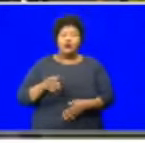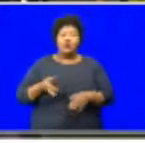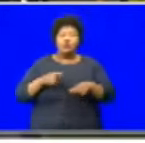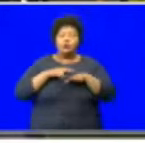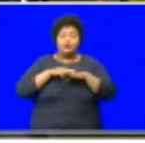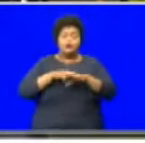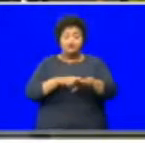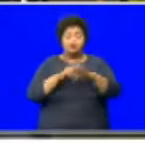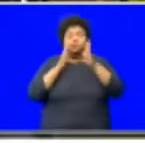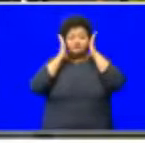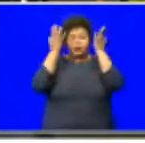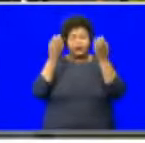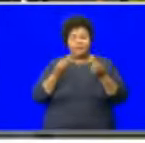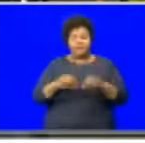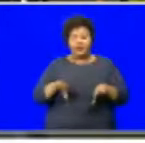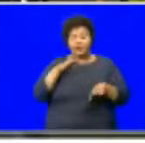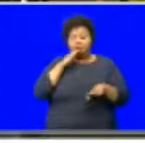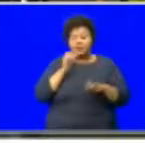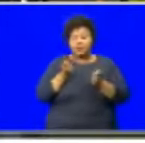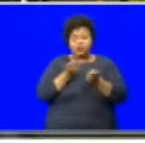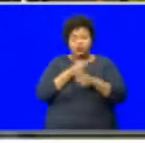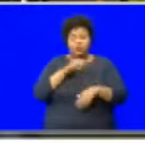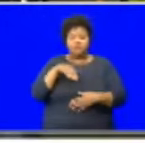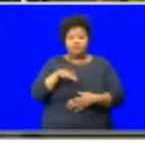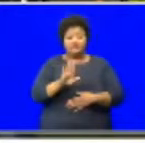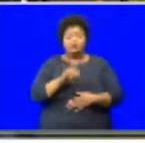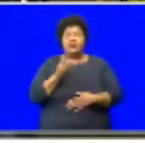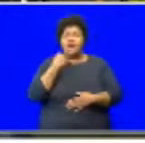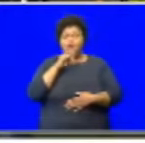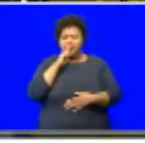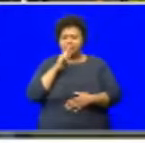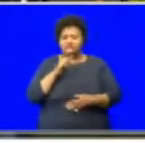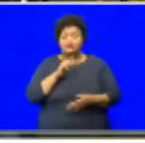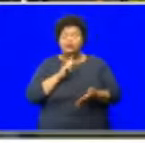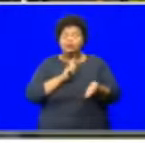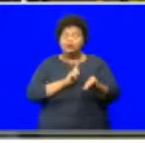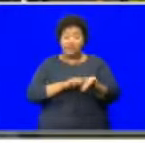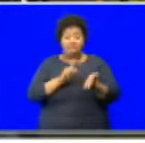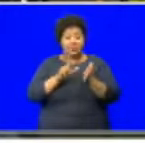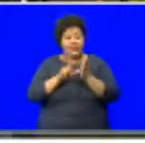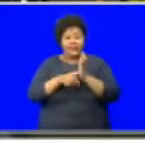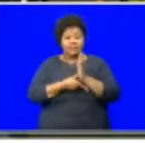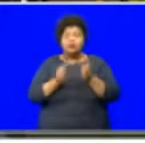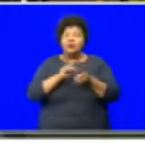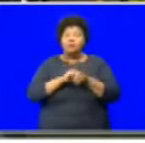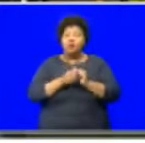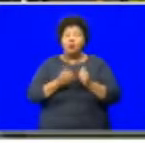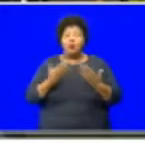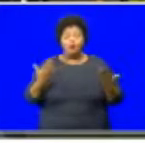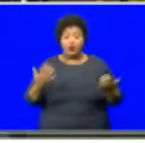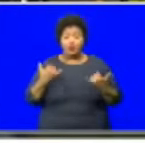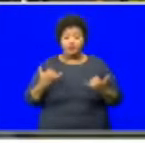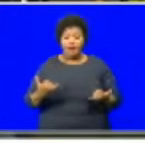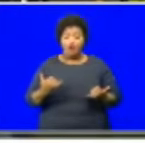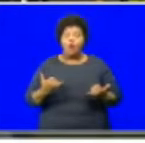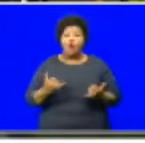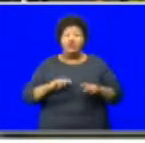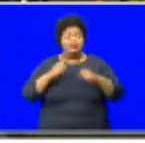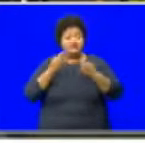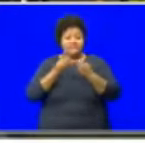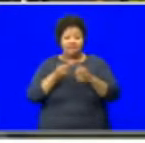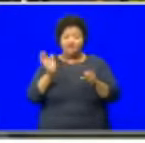sifaka labanye kani nalesikhathi sesihambile nyalo nje sesenkingene ukuthi we don't have the full squad, so we're